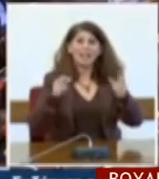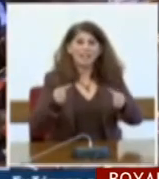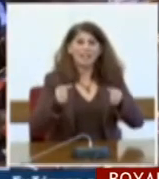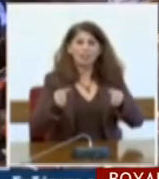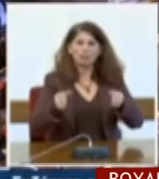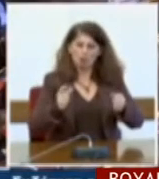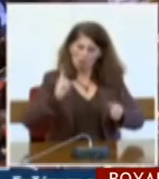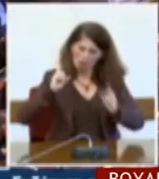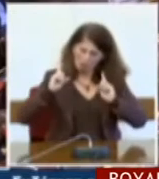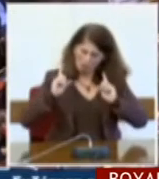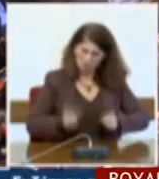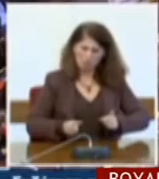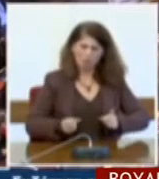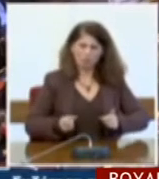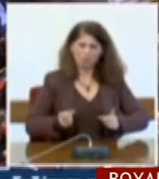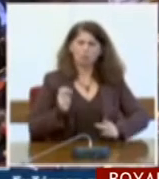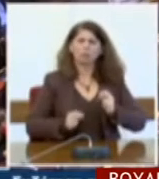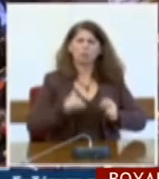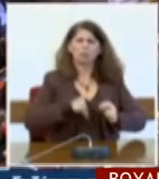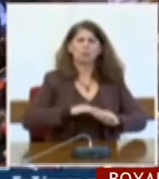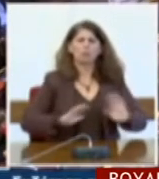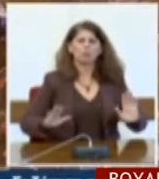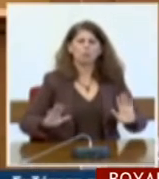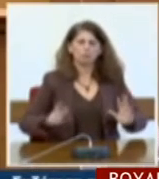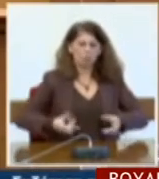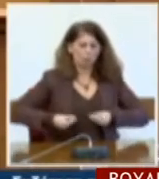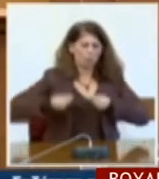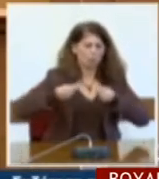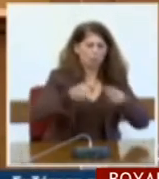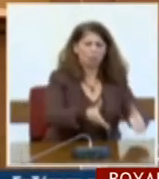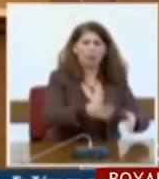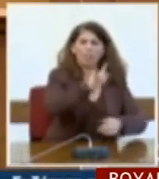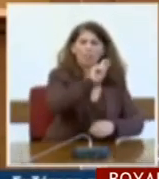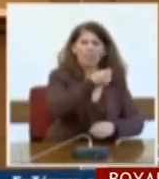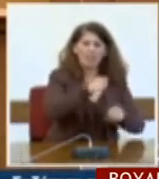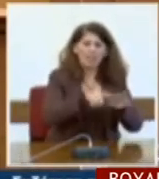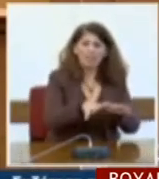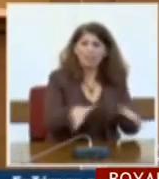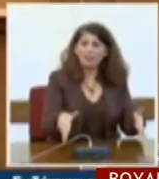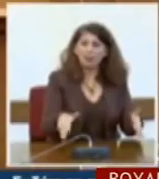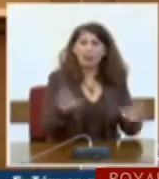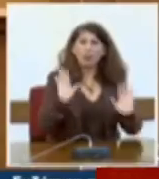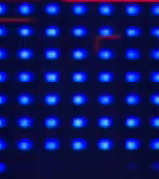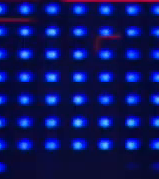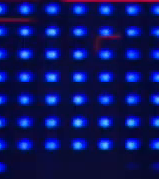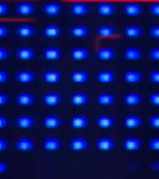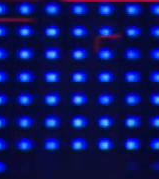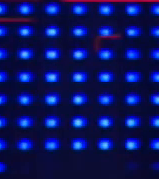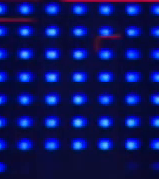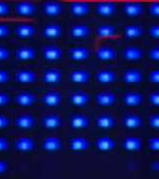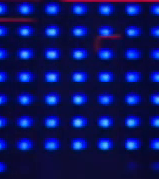Αποφασισμένοι, ατάραχοι, ολοκληρώσατε την εκχώρηση της ΔΕΗ και των δικτύων της. Ούτε 2 μήνες δεν σας πήρε.